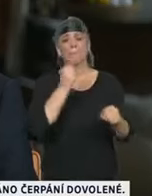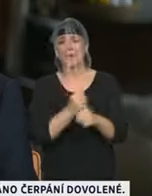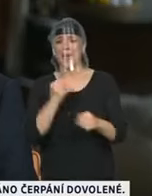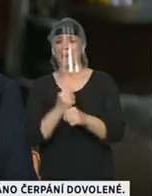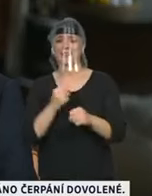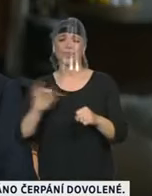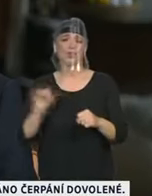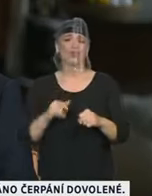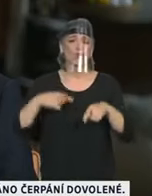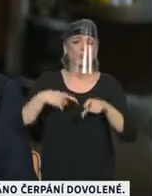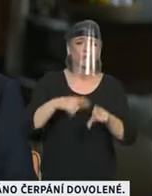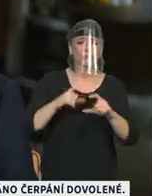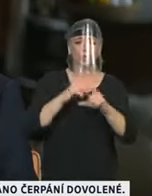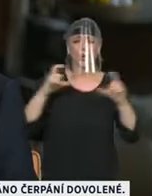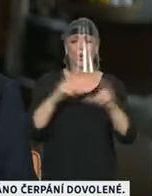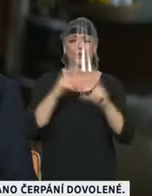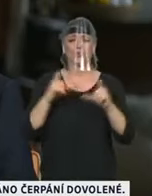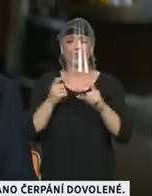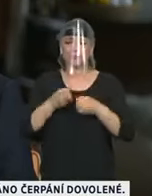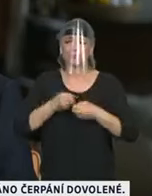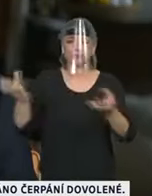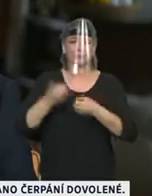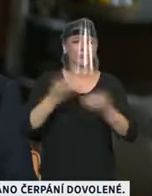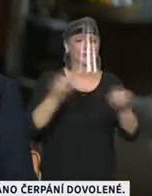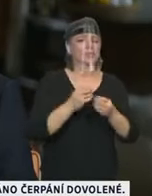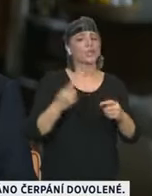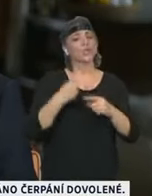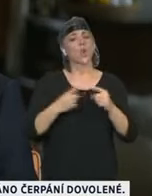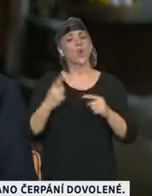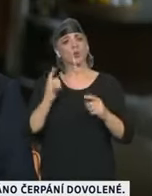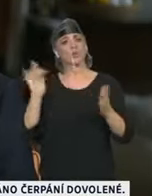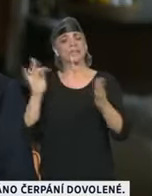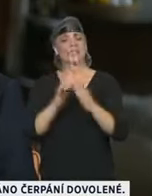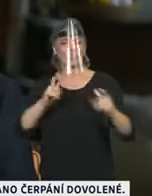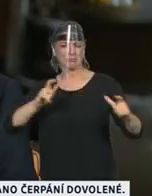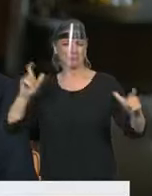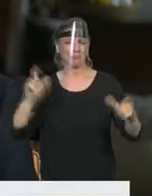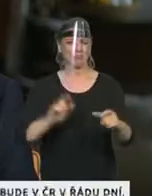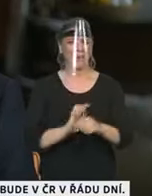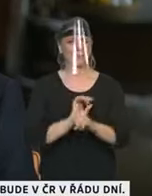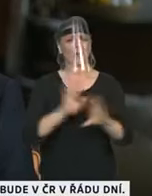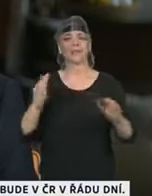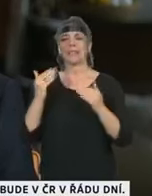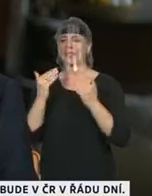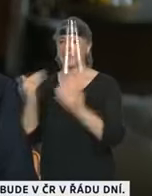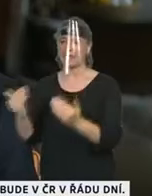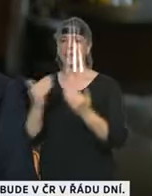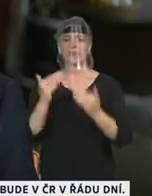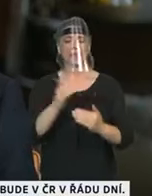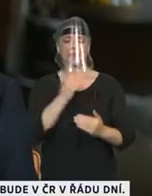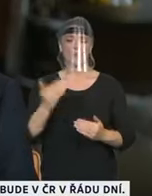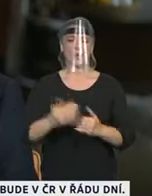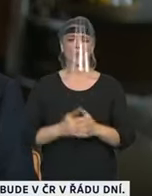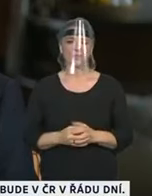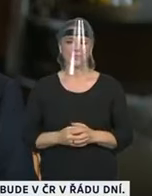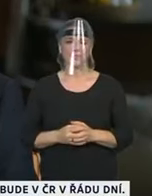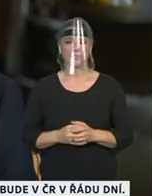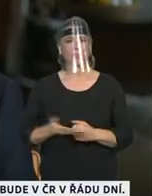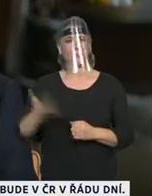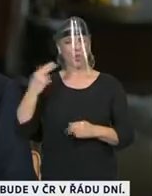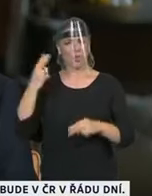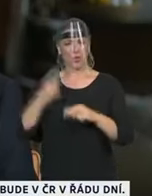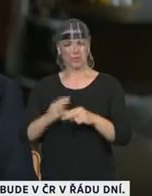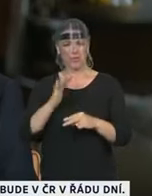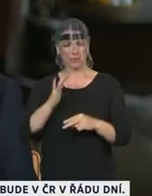šíjí roušky a snaží se tak zabránit dalšímu šíření epidemie. Díky. Díky moc. Minule jsem se